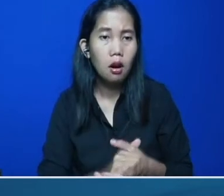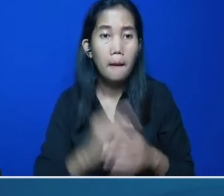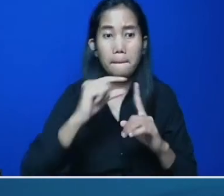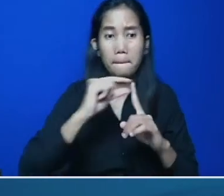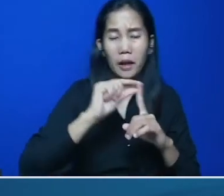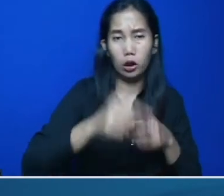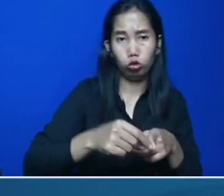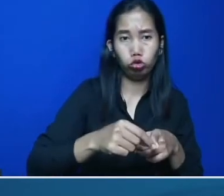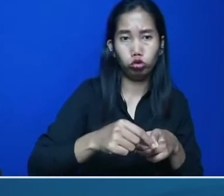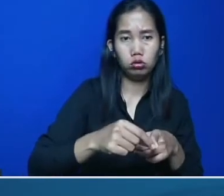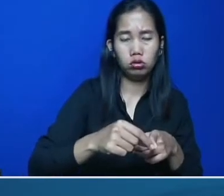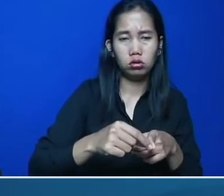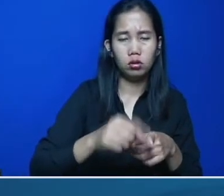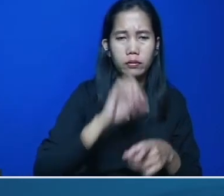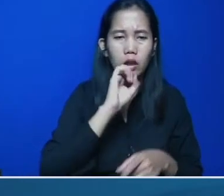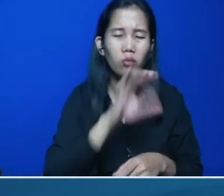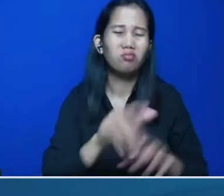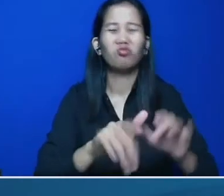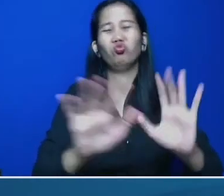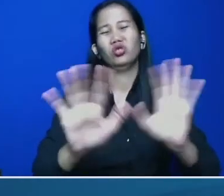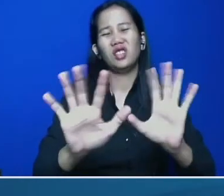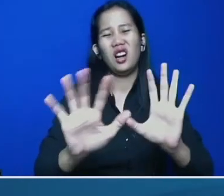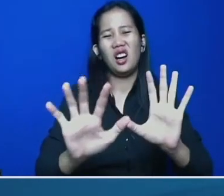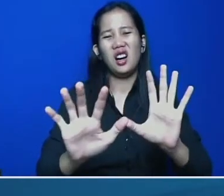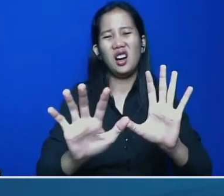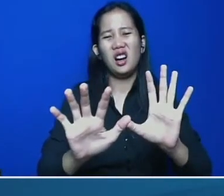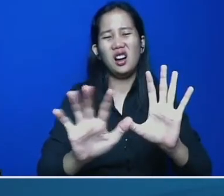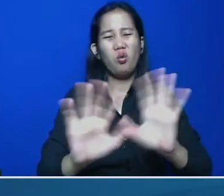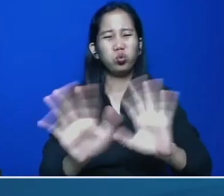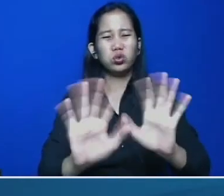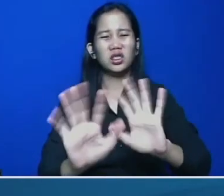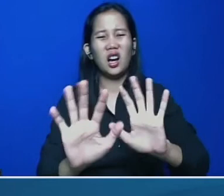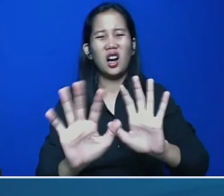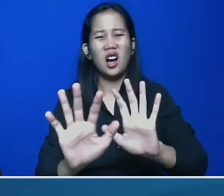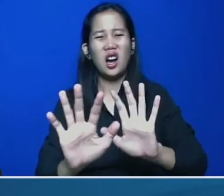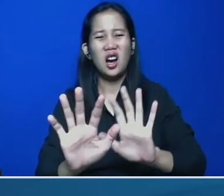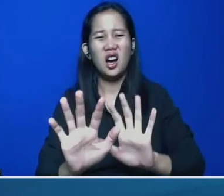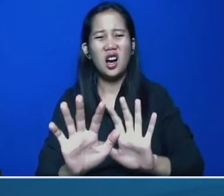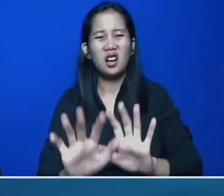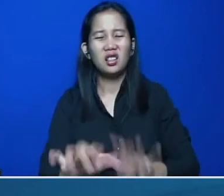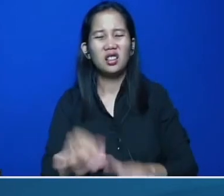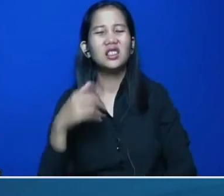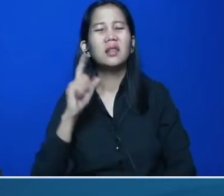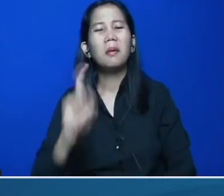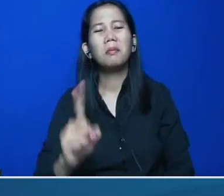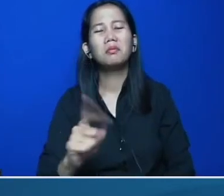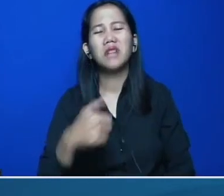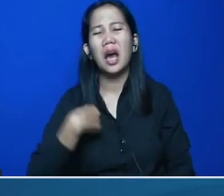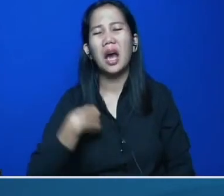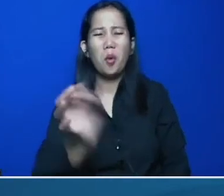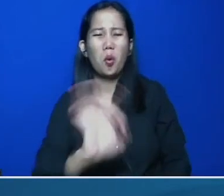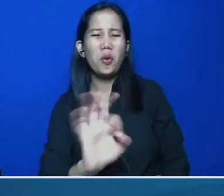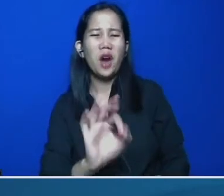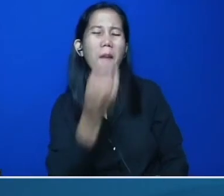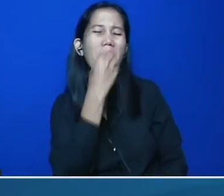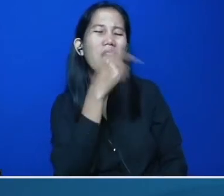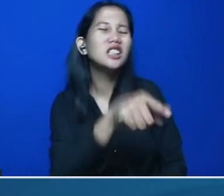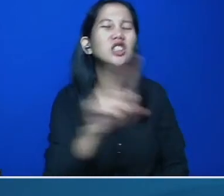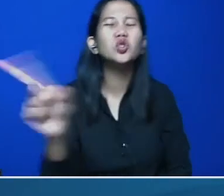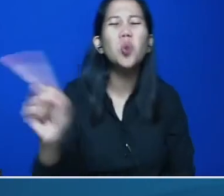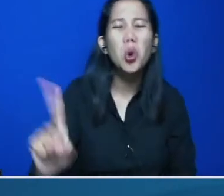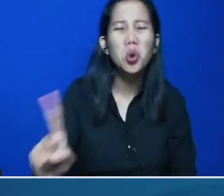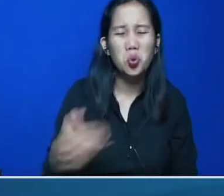tidak Tuhan tidak Sebab aku belum pernah makan sesuatu yang haram